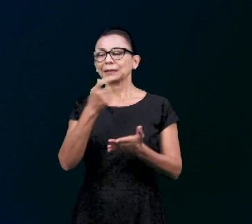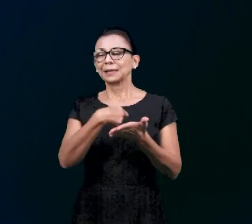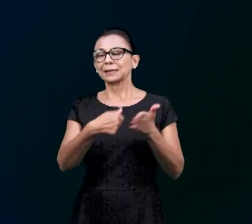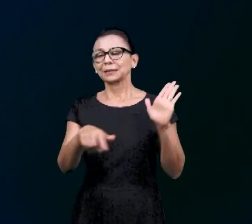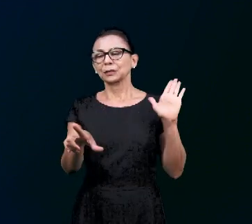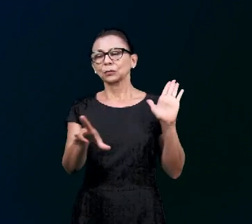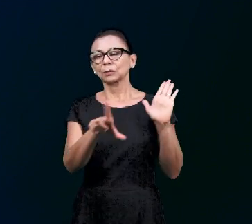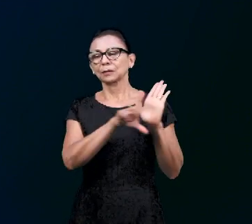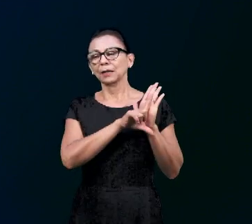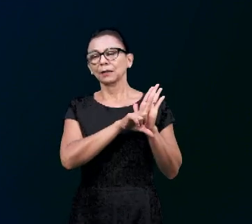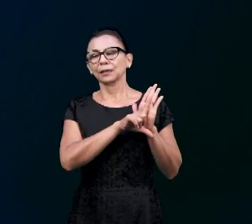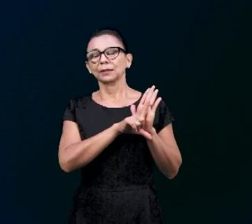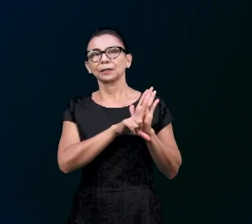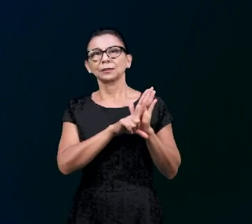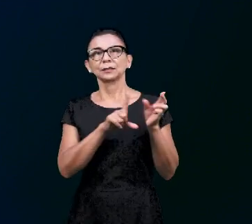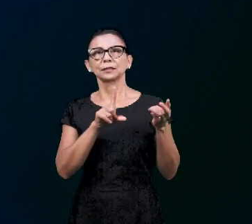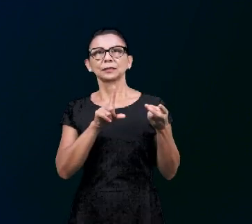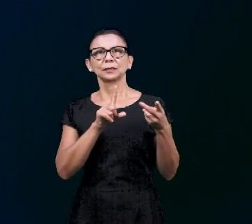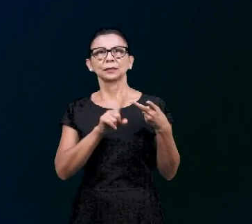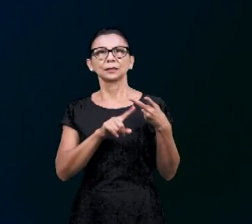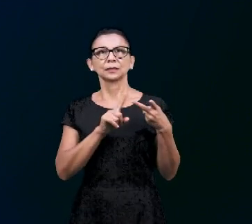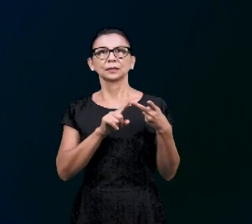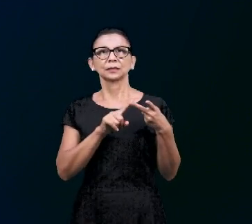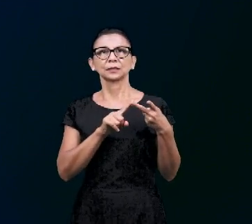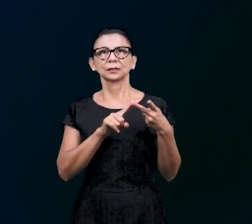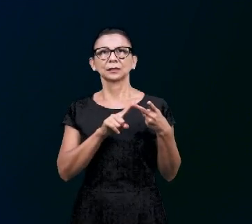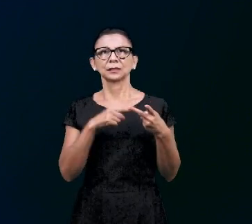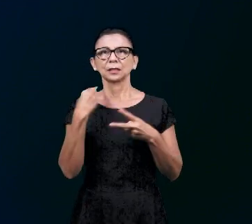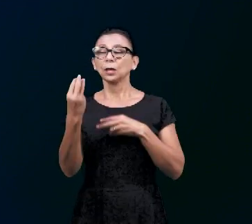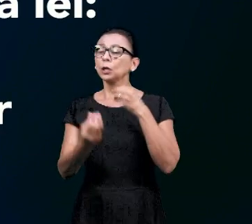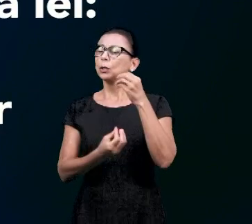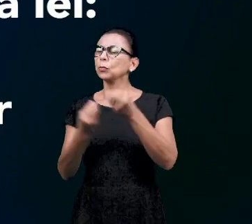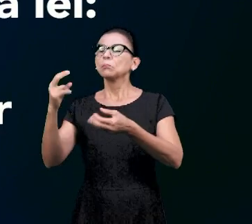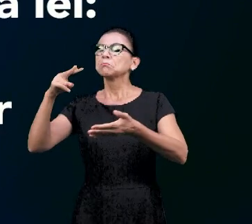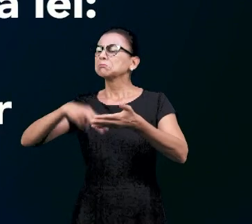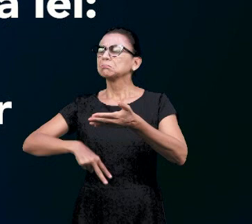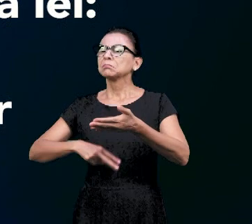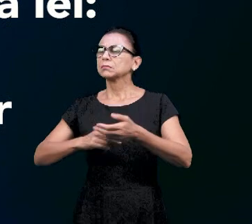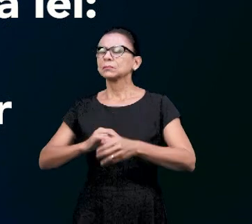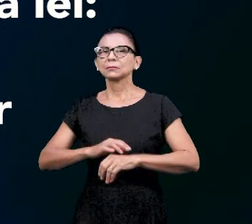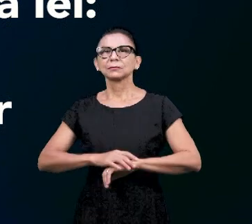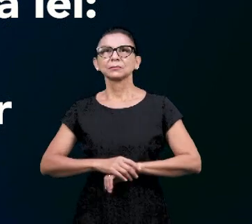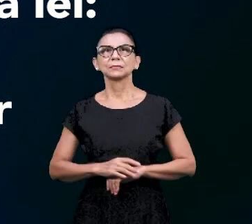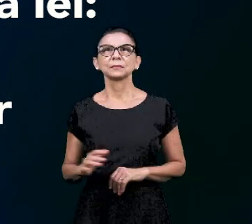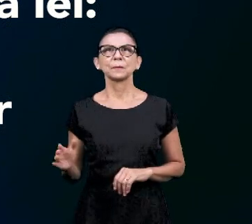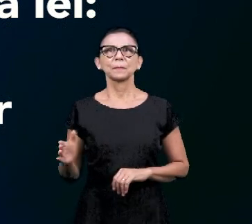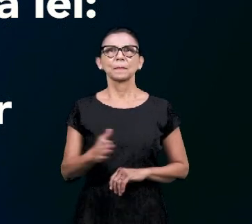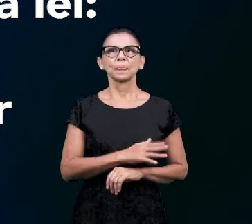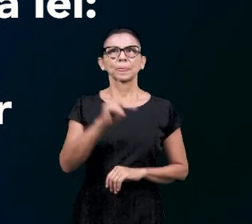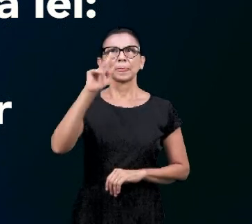qu'est-ce qui est écrit dans la loi? Et la deuxième question est comment tu la lis?